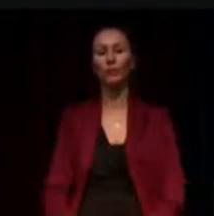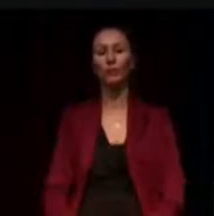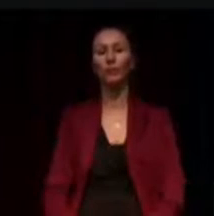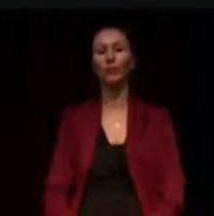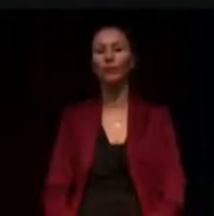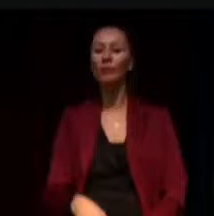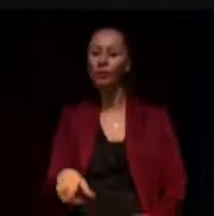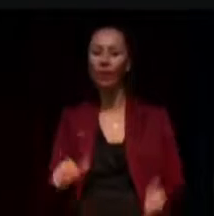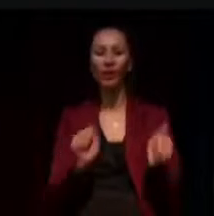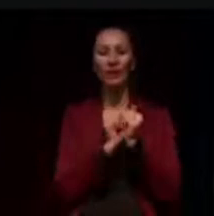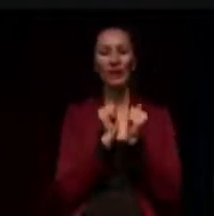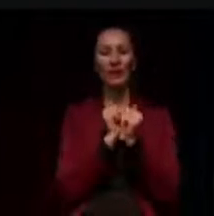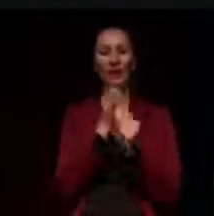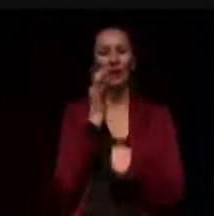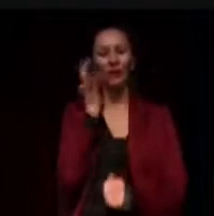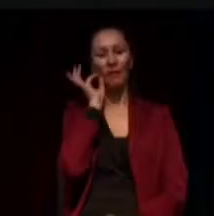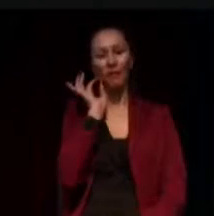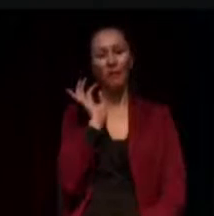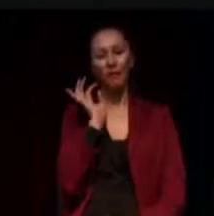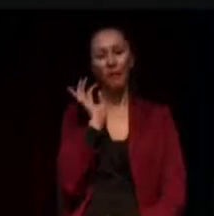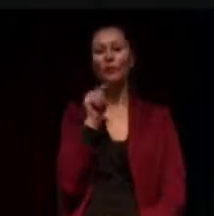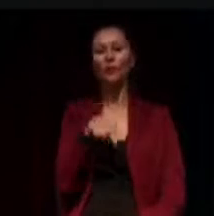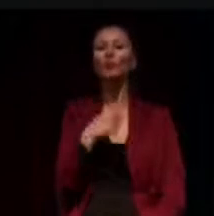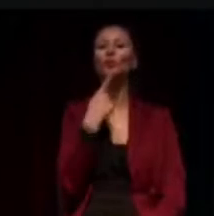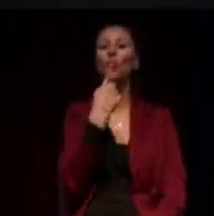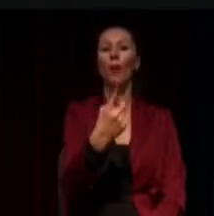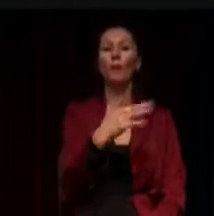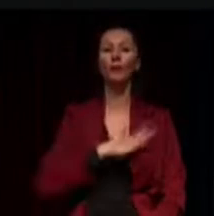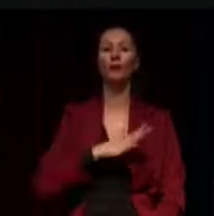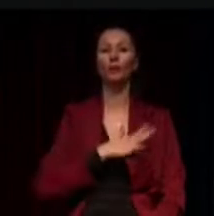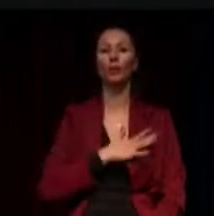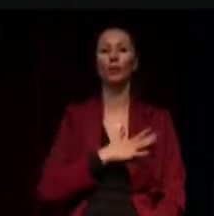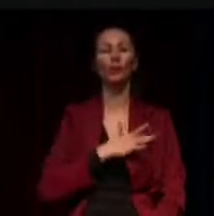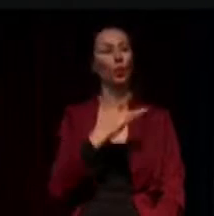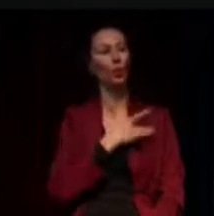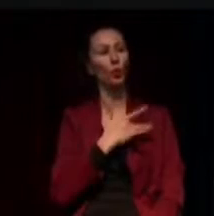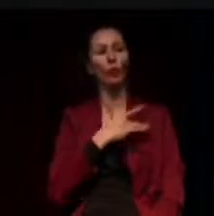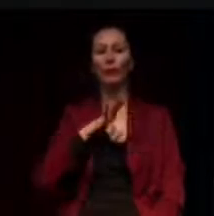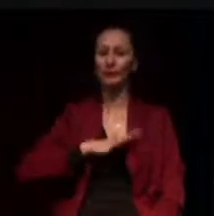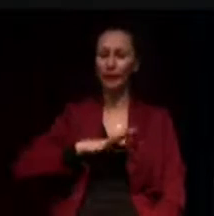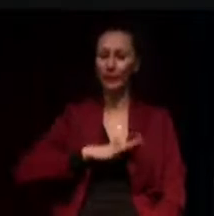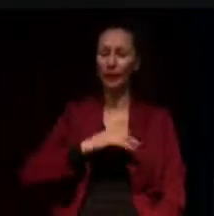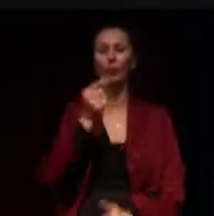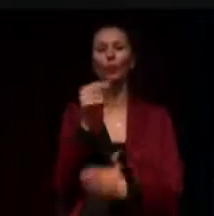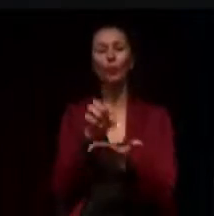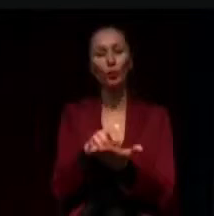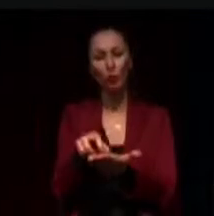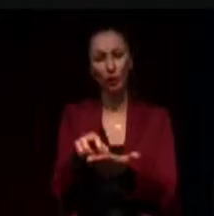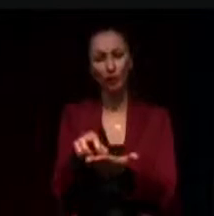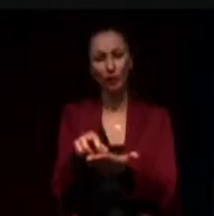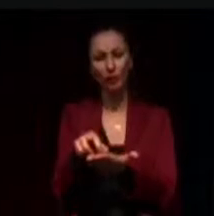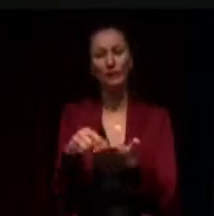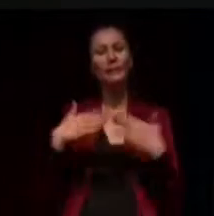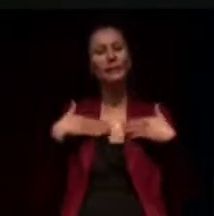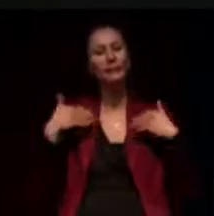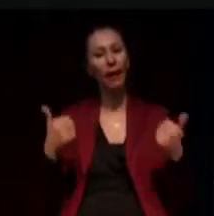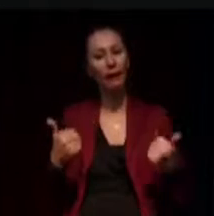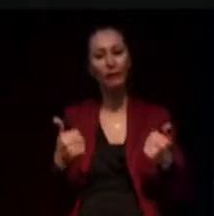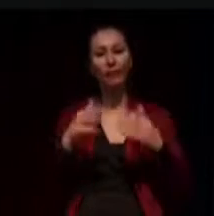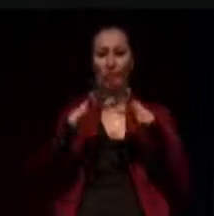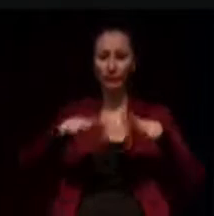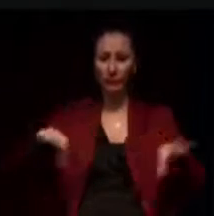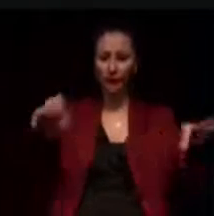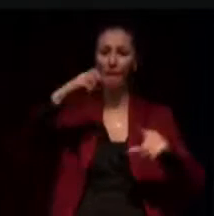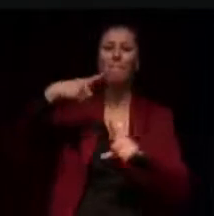Bu vesileyle şunu söylemek istiyorum. Evet gönül isterdi ki bütçenin sağlıklı